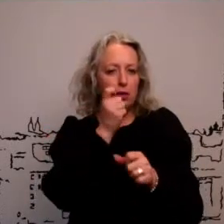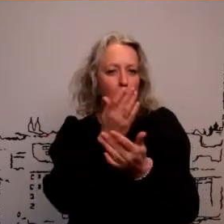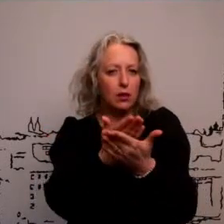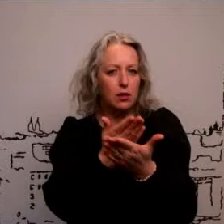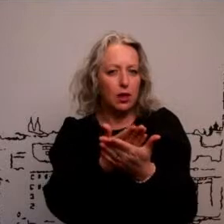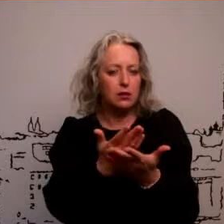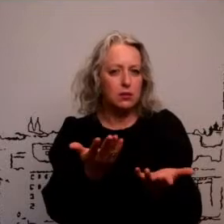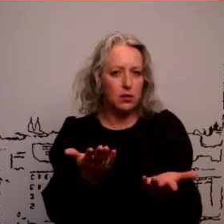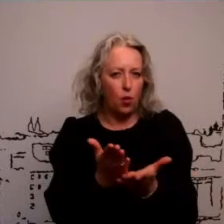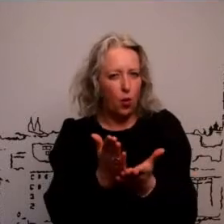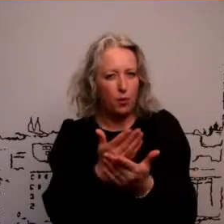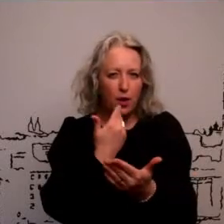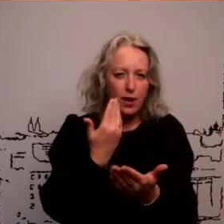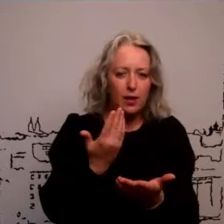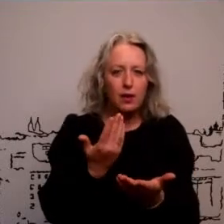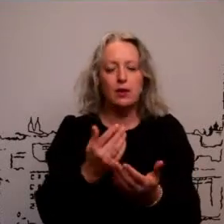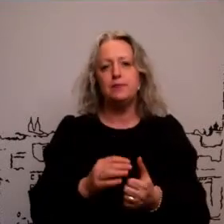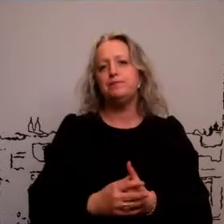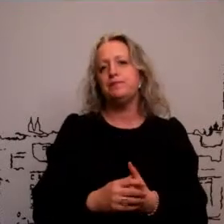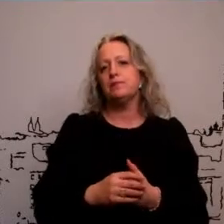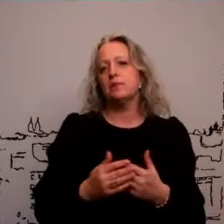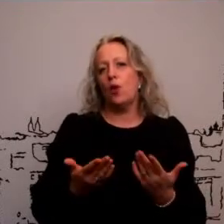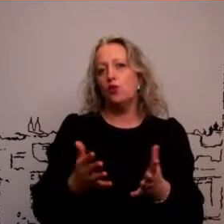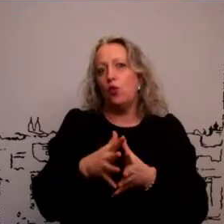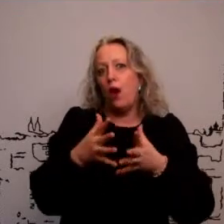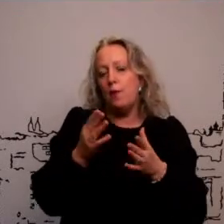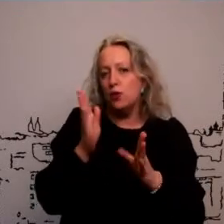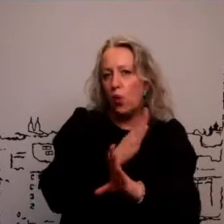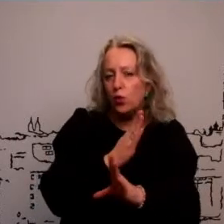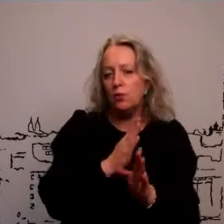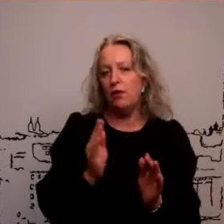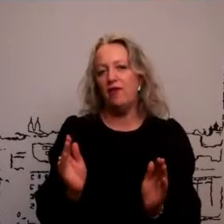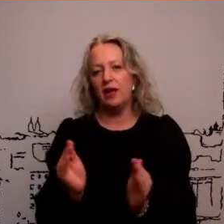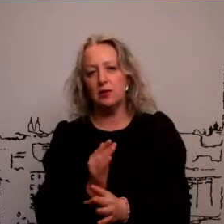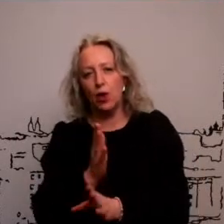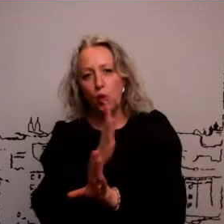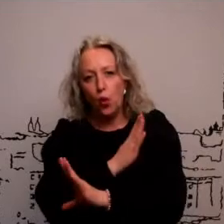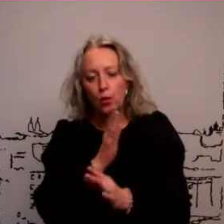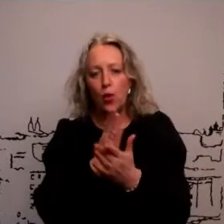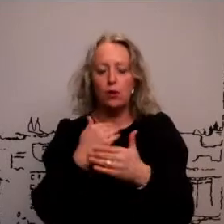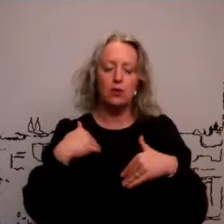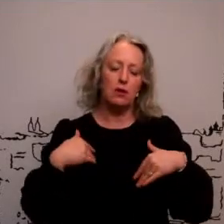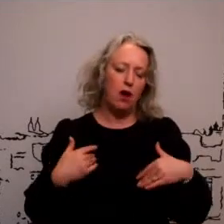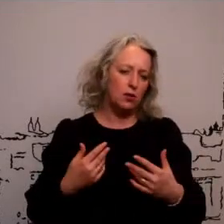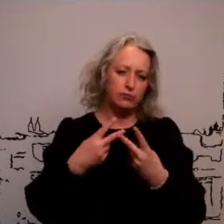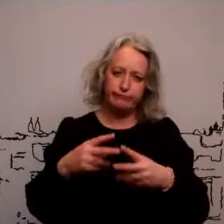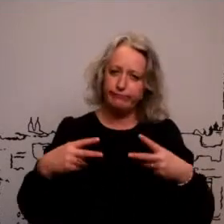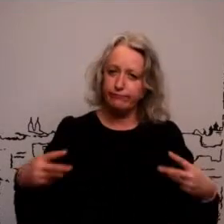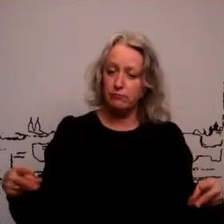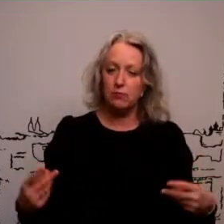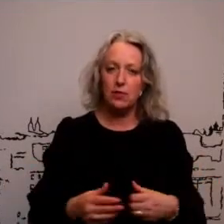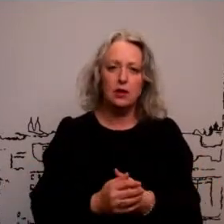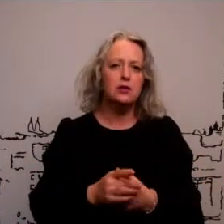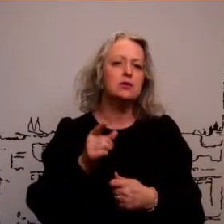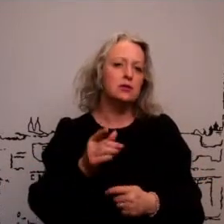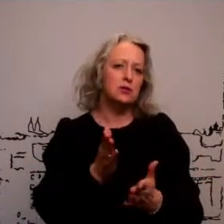väiksemaid? Jah, väiksemaid ja suuremaid kahjuks, et selles kõigel on nagu ka see natukene